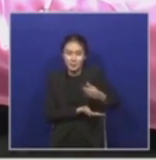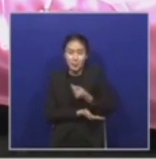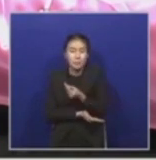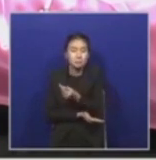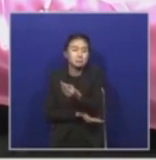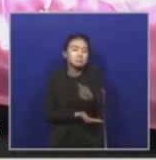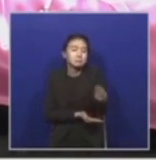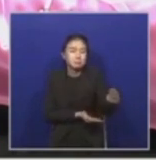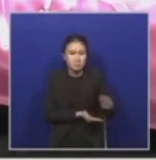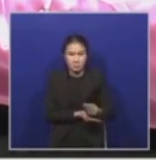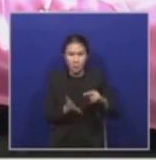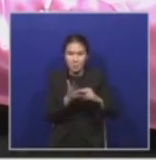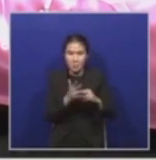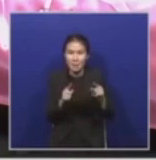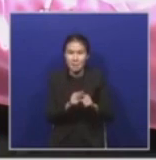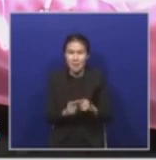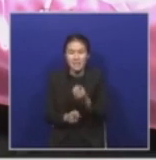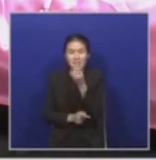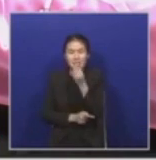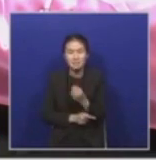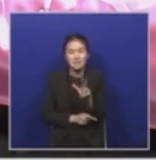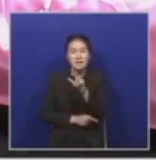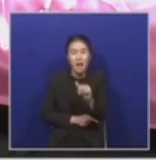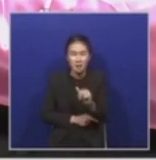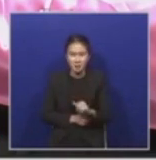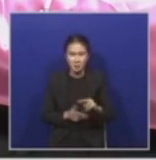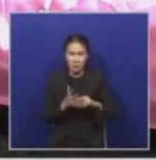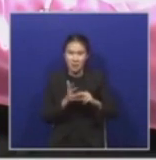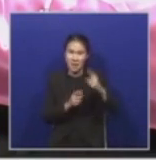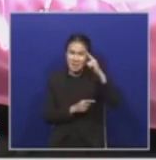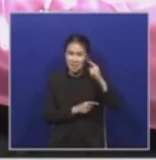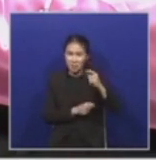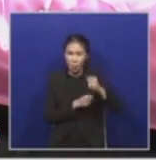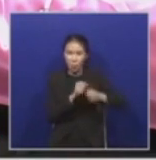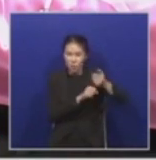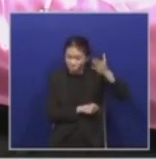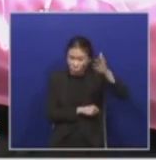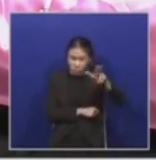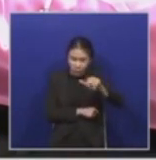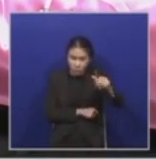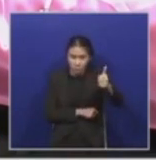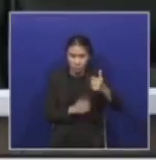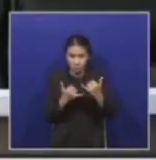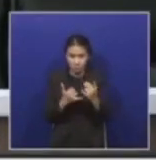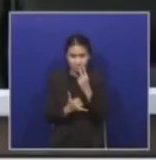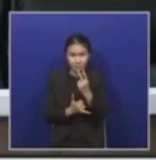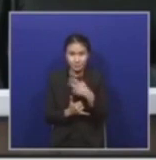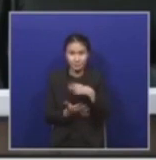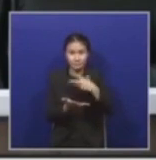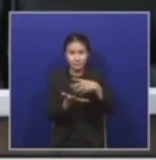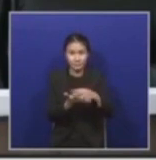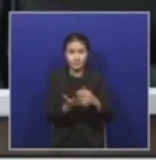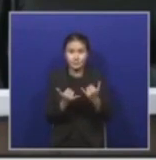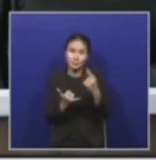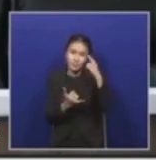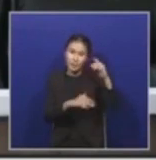แจกชิมช็อปใช้ชาติหน้าชัวท่านประธานที่เคารพครับผมอยากจะบอกท่านอย่างนี้ครับว่าที่ผม